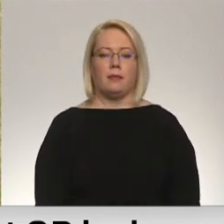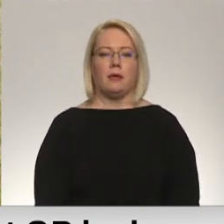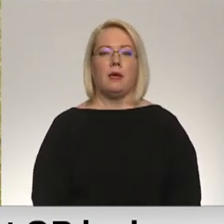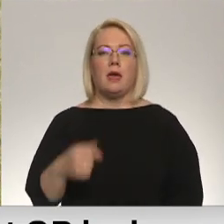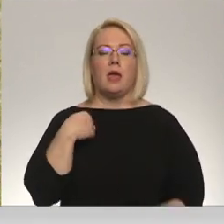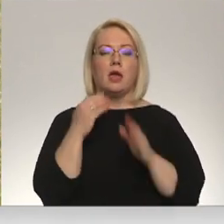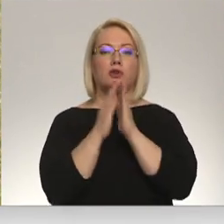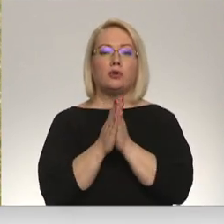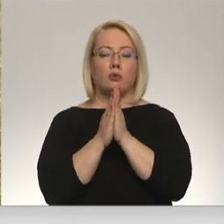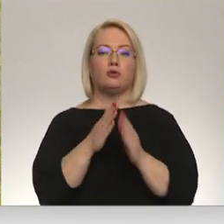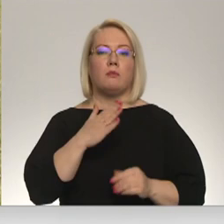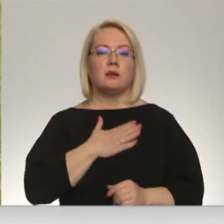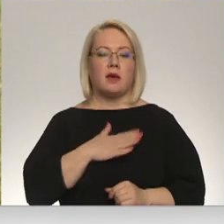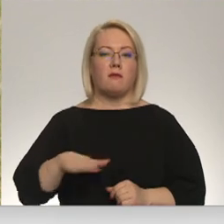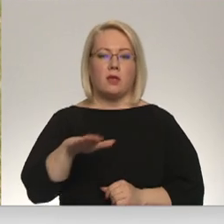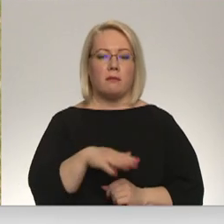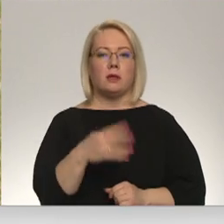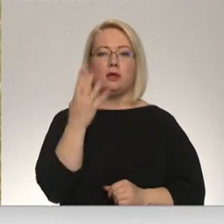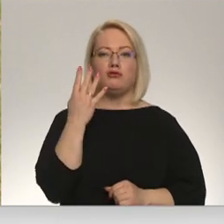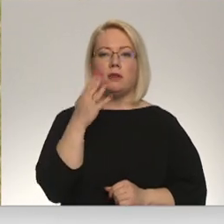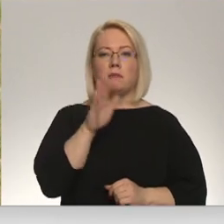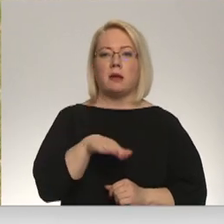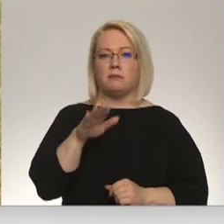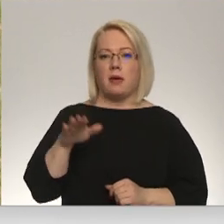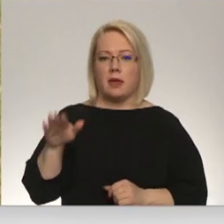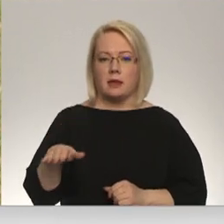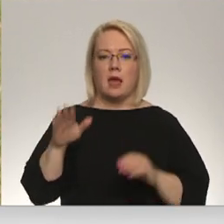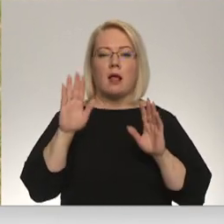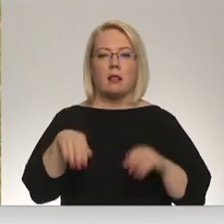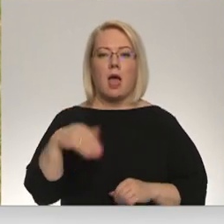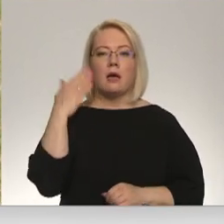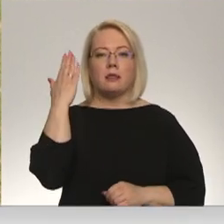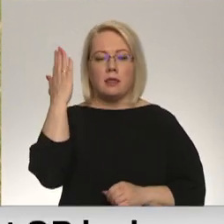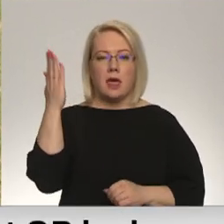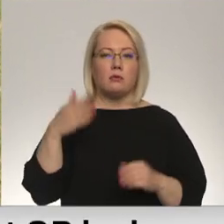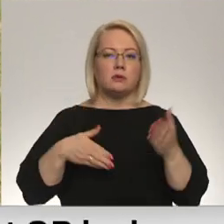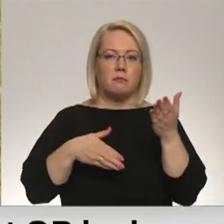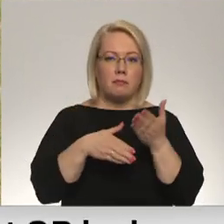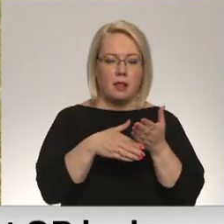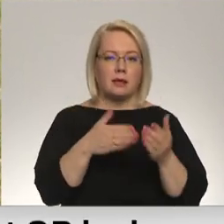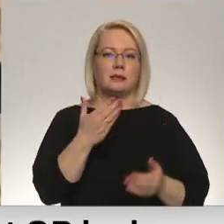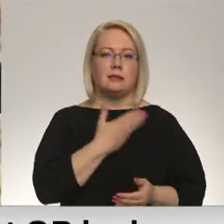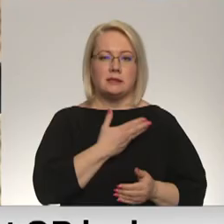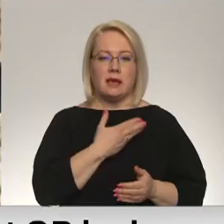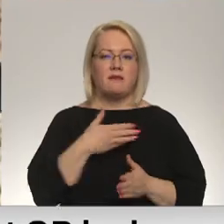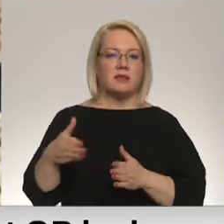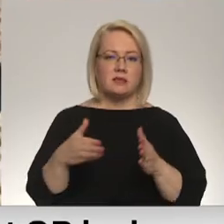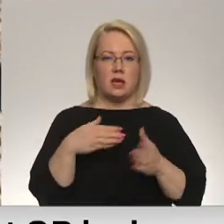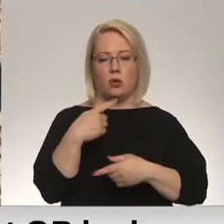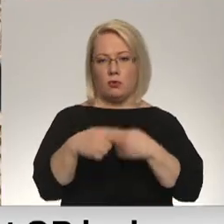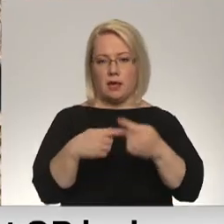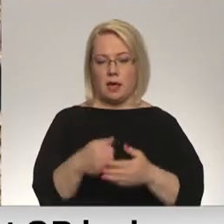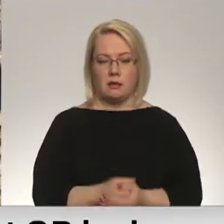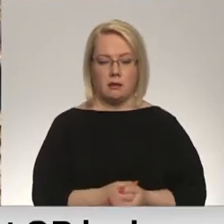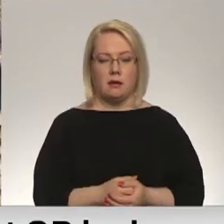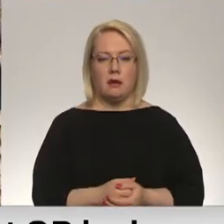savu ģimenīti, man ir 4 mazbērniņi, lai Dievs viņiem palīdz dzīves ceļu iet. Man patika,